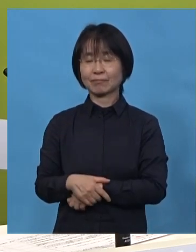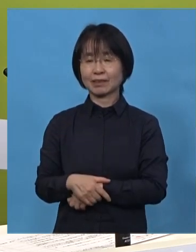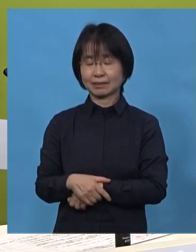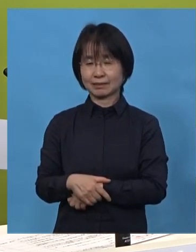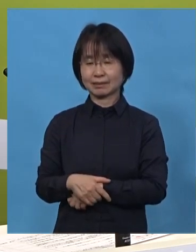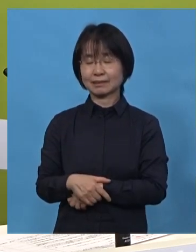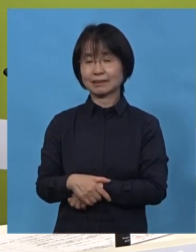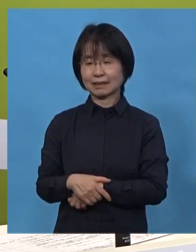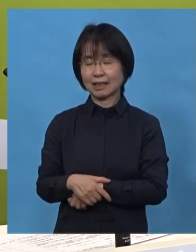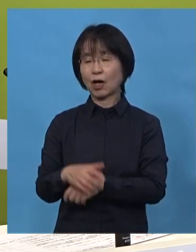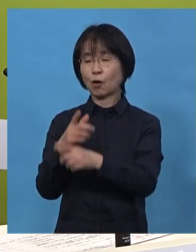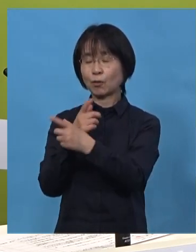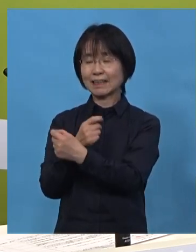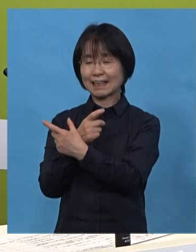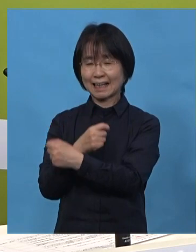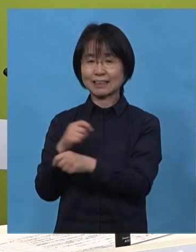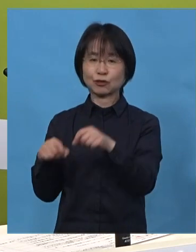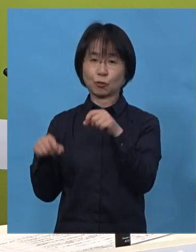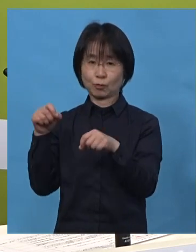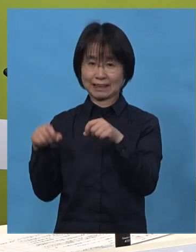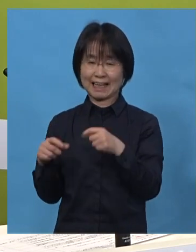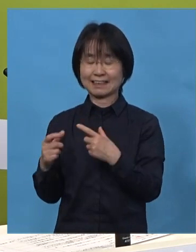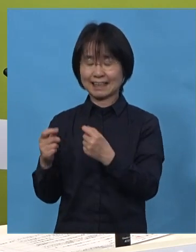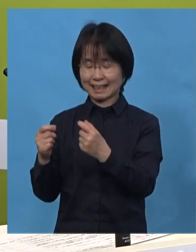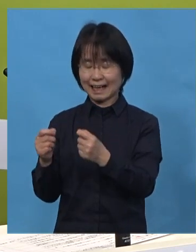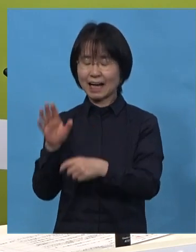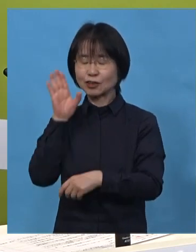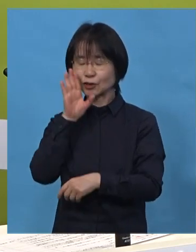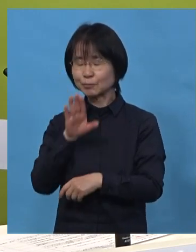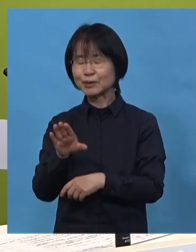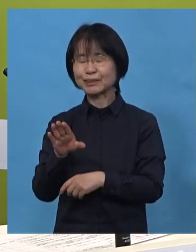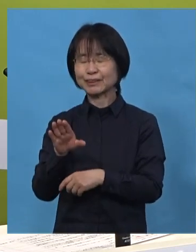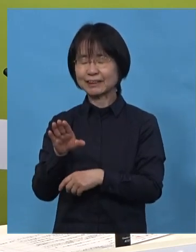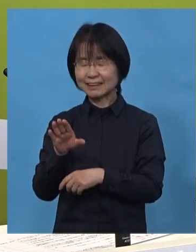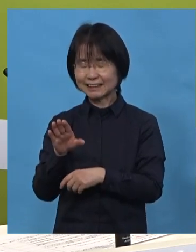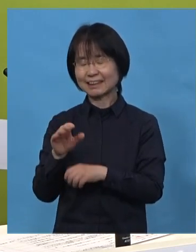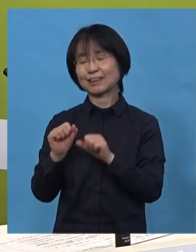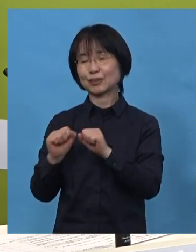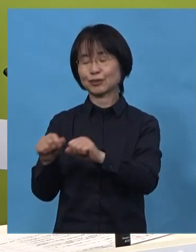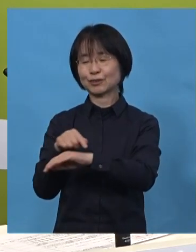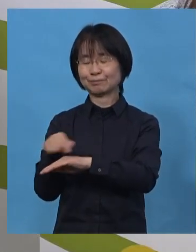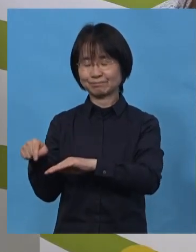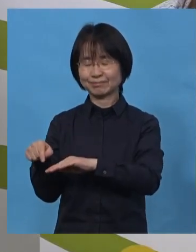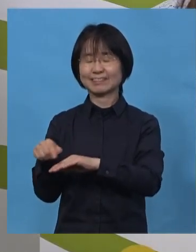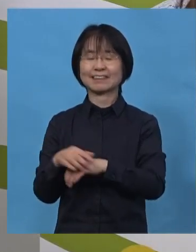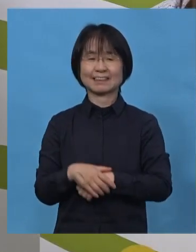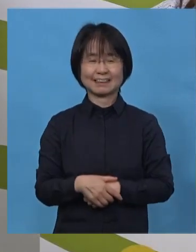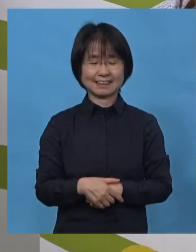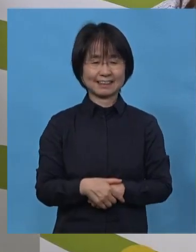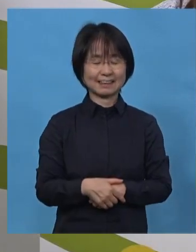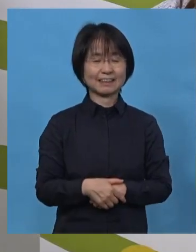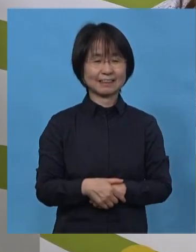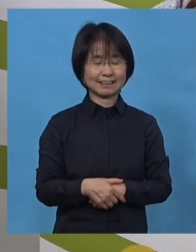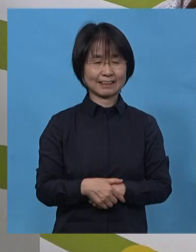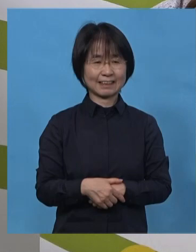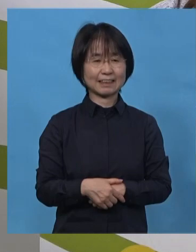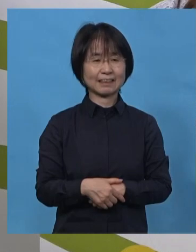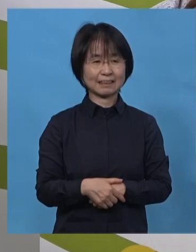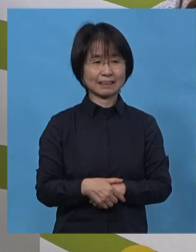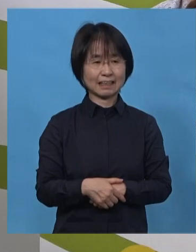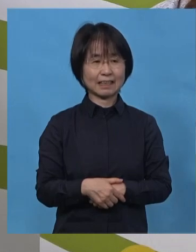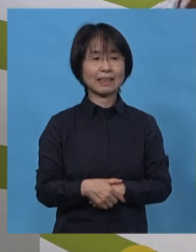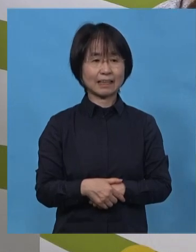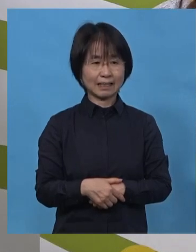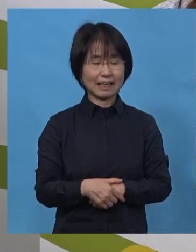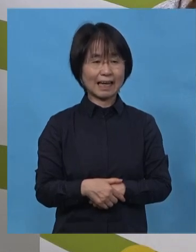の道路についてお互い調整しながら円滑な除雪作業を行うようにしていますわかりましたでは除雪の